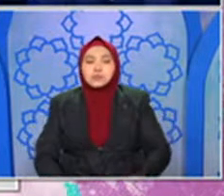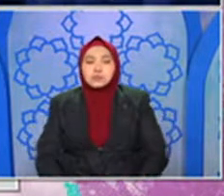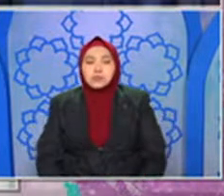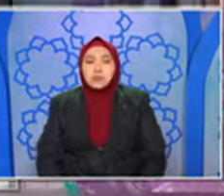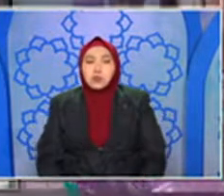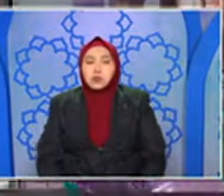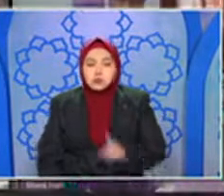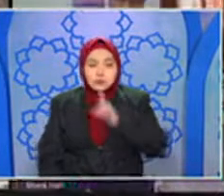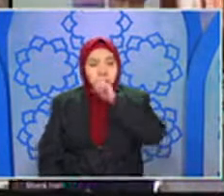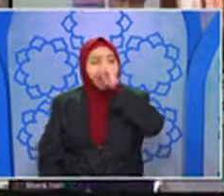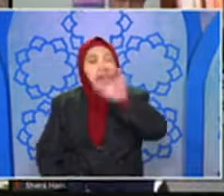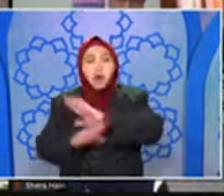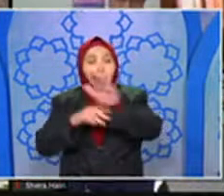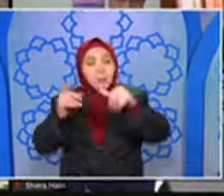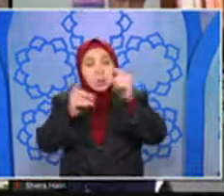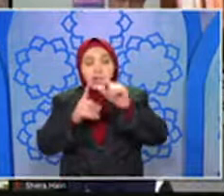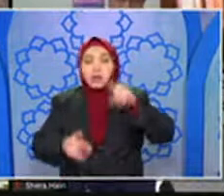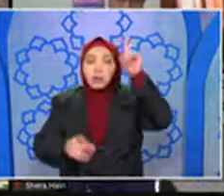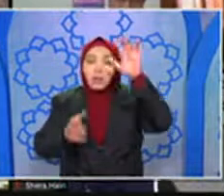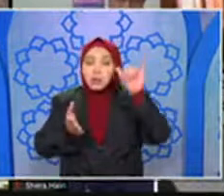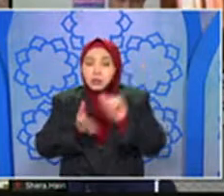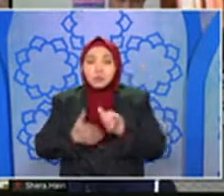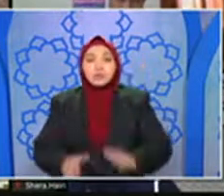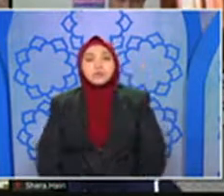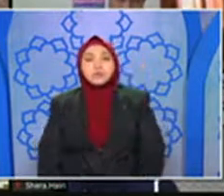الأمور. صدق الله.